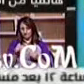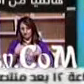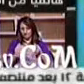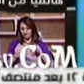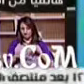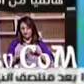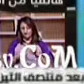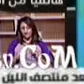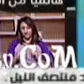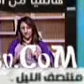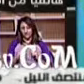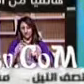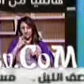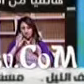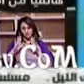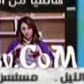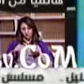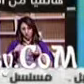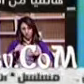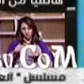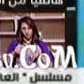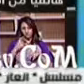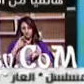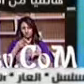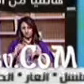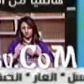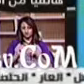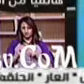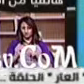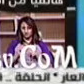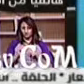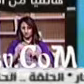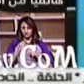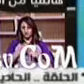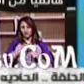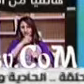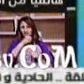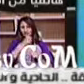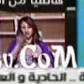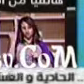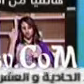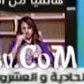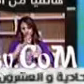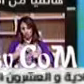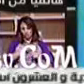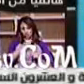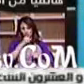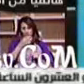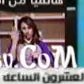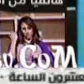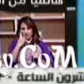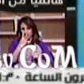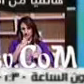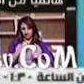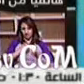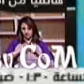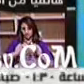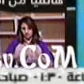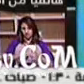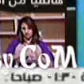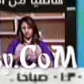بعض من بعض الموجودين اللي هي جبهه العسكريين المتقاعدين ودول تواجدوا اصرارا